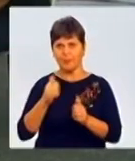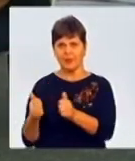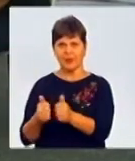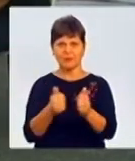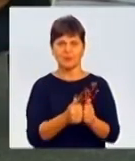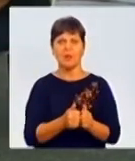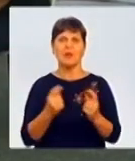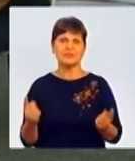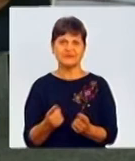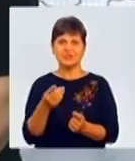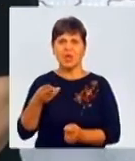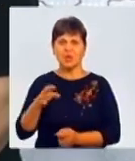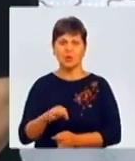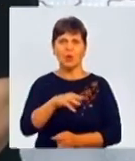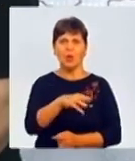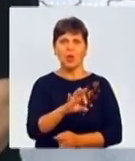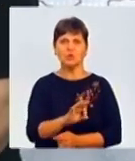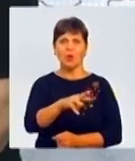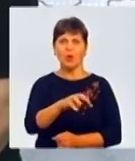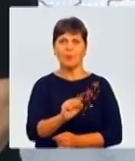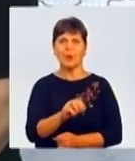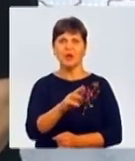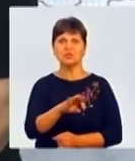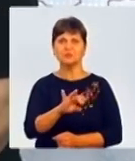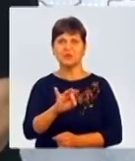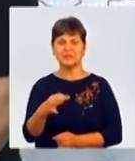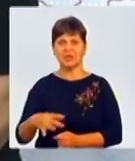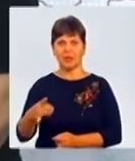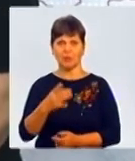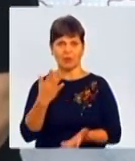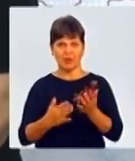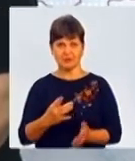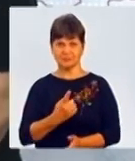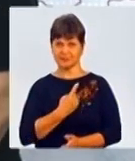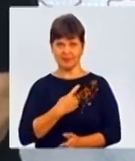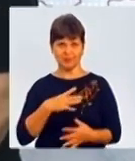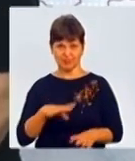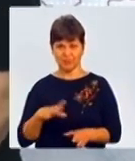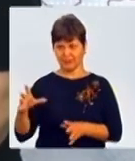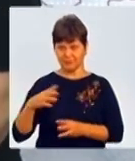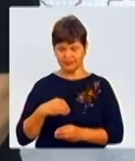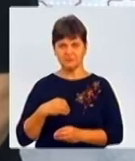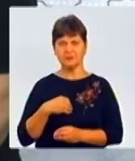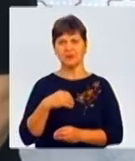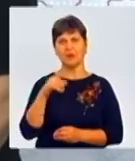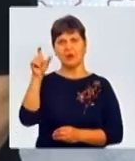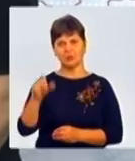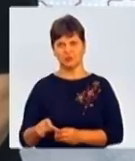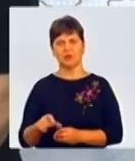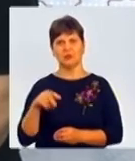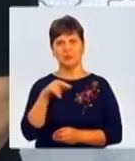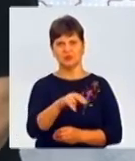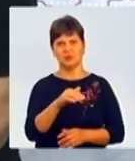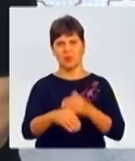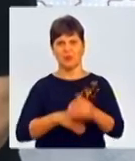в Томашпільському районі, якби людина була з кимось, можливо, б її вдалося врятувати. Вона пішла купатися сама, і, на жаль, після